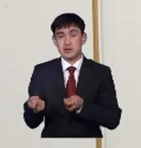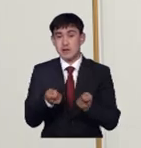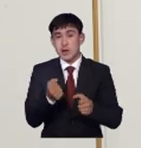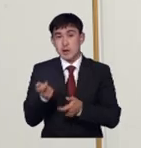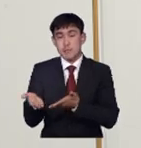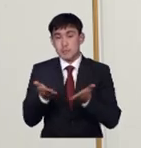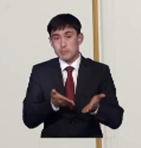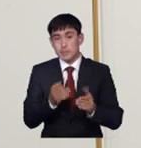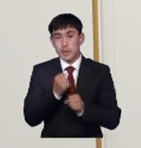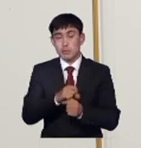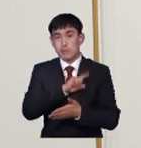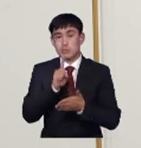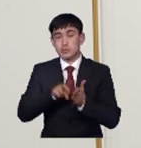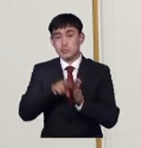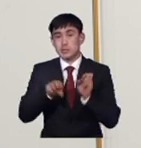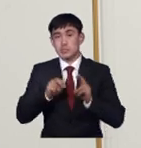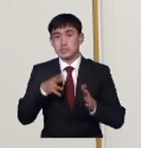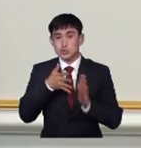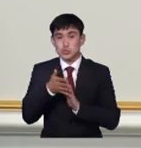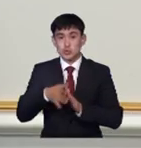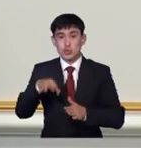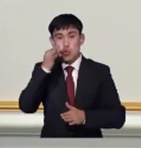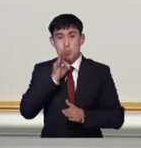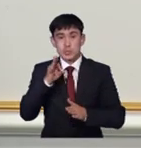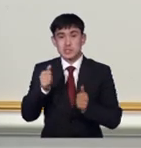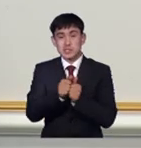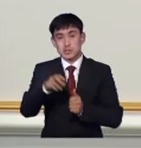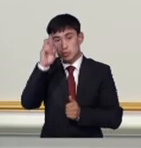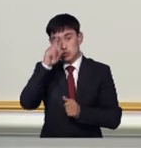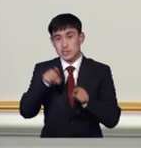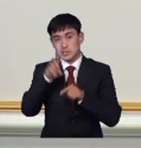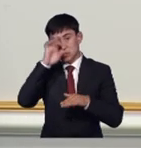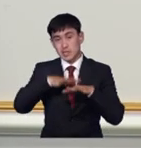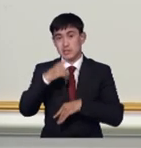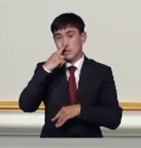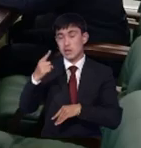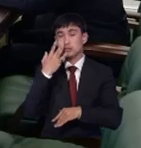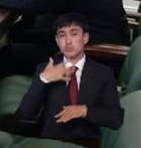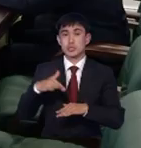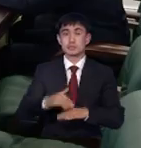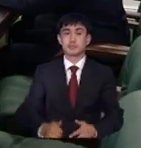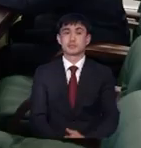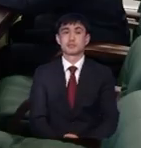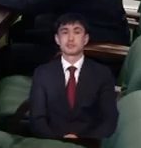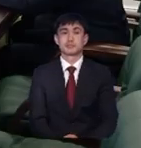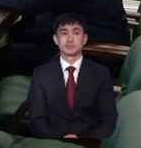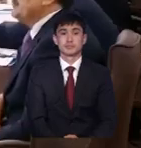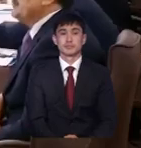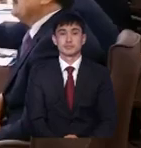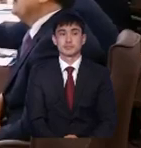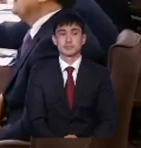вопросы безопасности, а также изучить опыт как соседних государств, так и стран дальнего зарубежья.